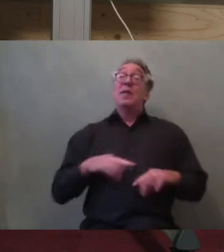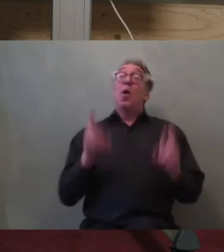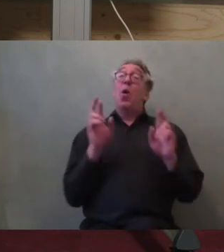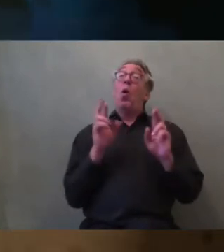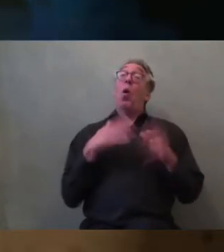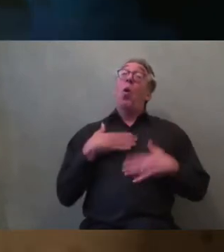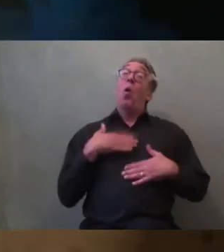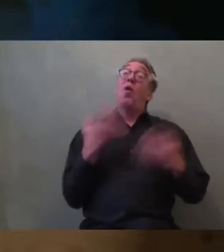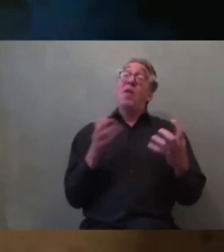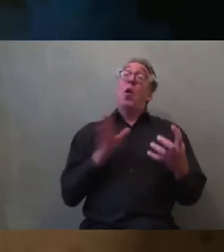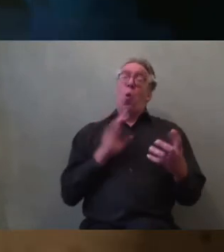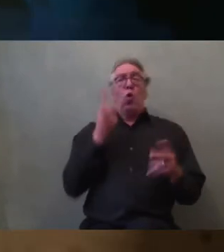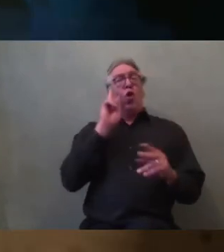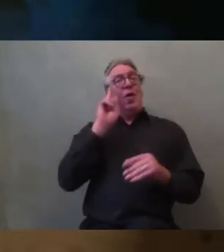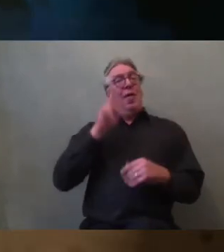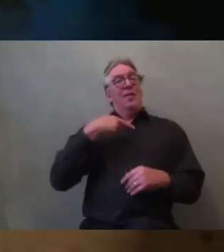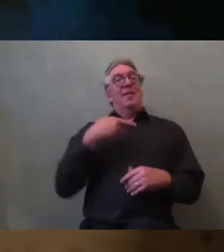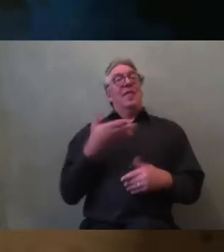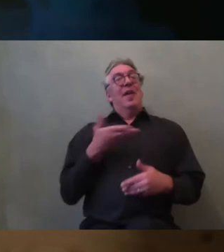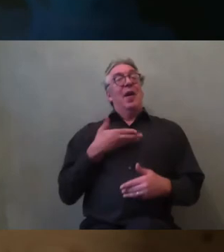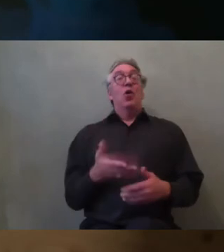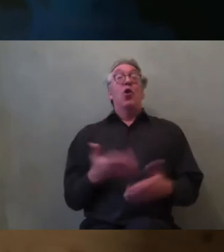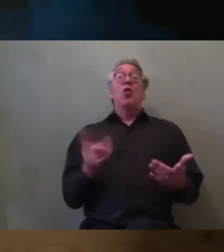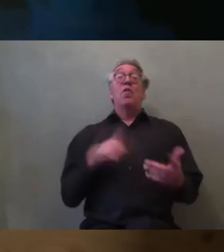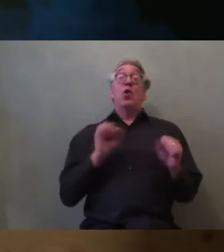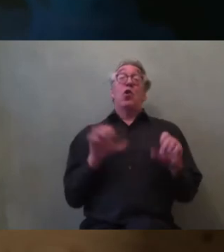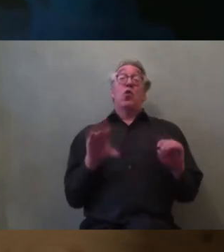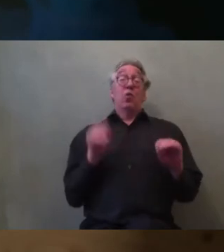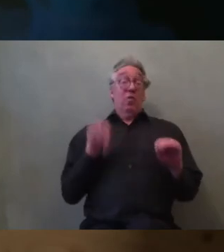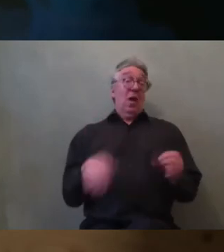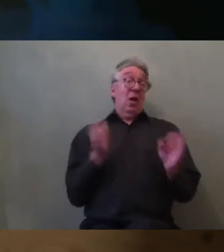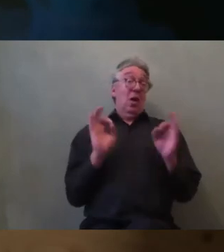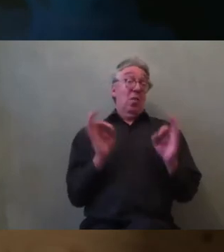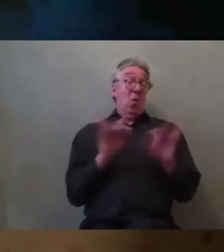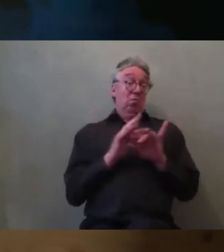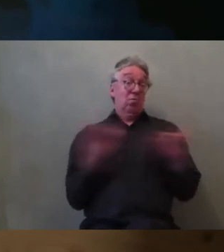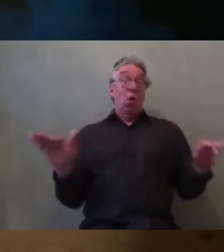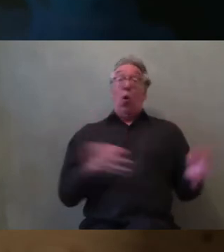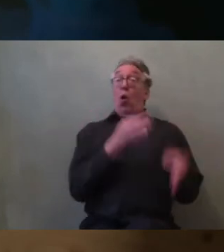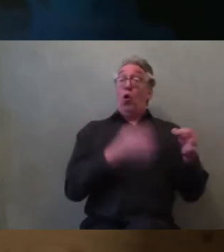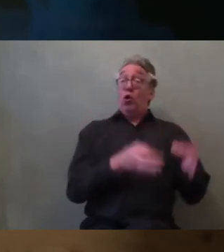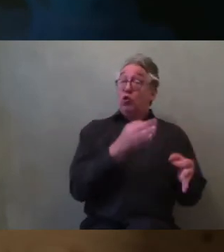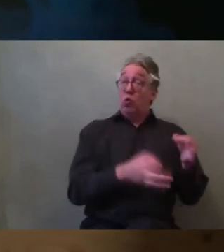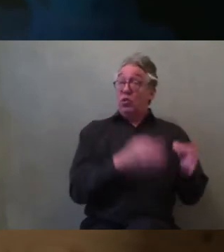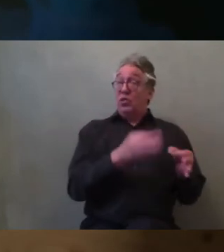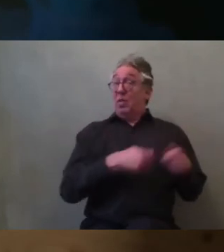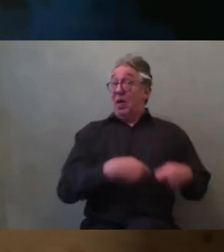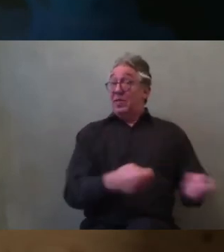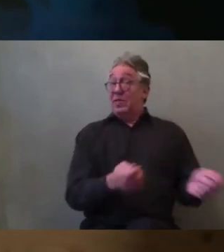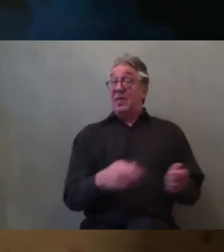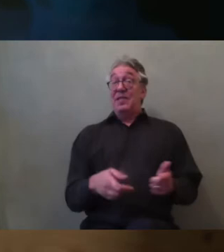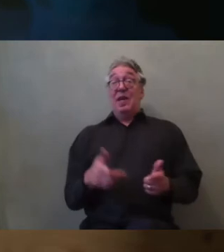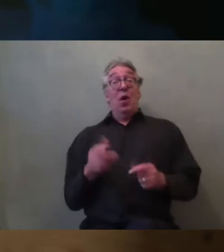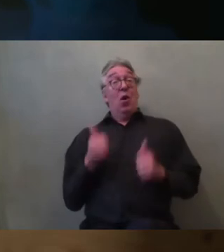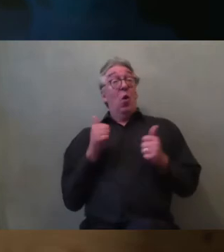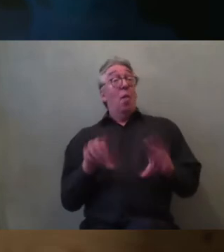thema. En we hebben denk ik een mooie mix van een onderzoekspresentatie, goede voorbeelden uit de praktijk en een paneldiscussie. En we